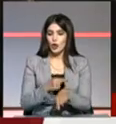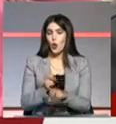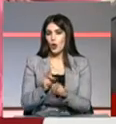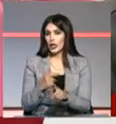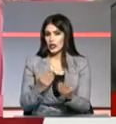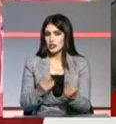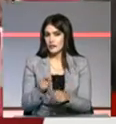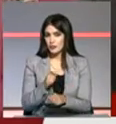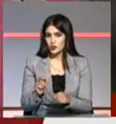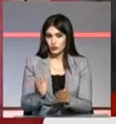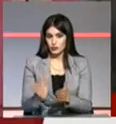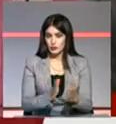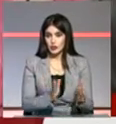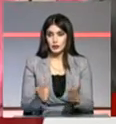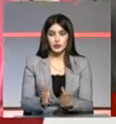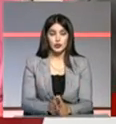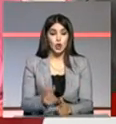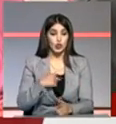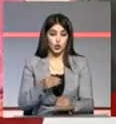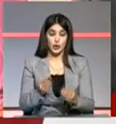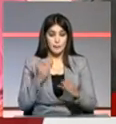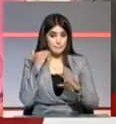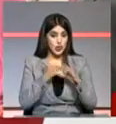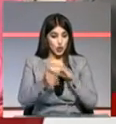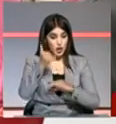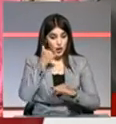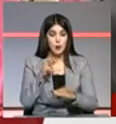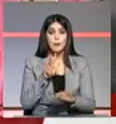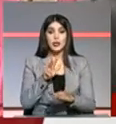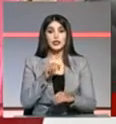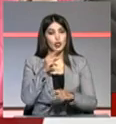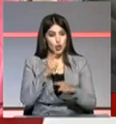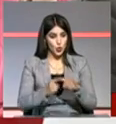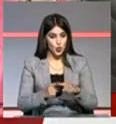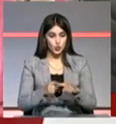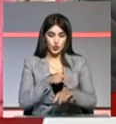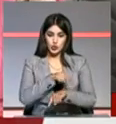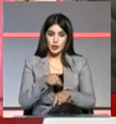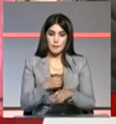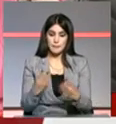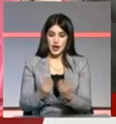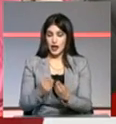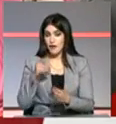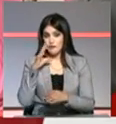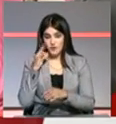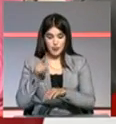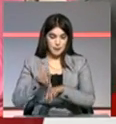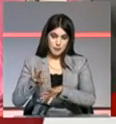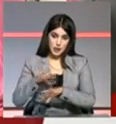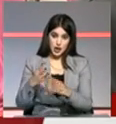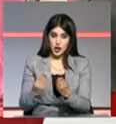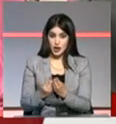بكل. بعثولي انا يعني باش جاي ما ثلاثة ونص، الحمد لله جيت قبل خاطر انا والمراه نتاعي، ايوا